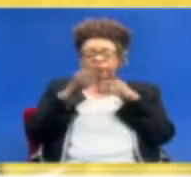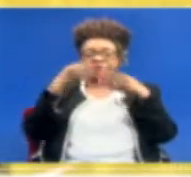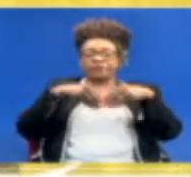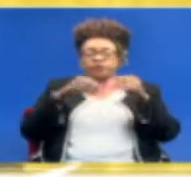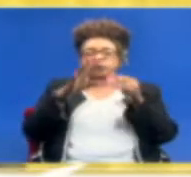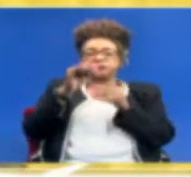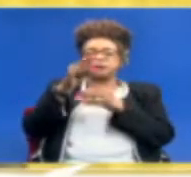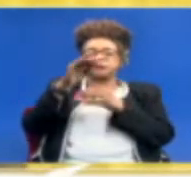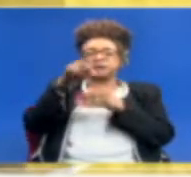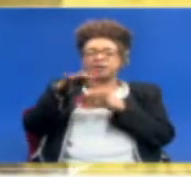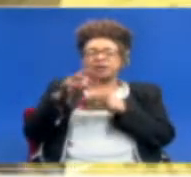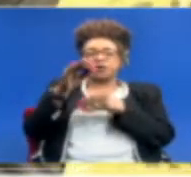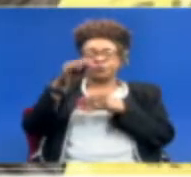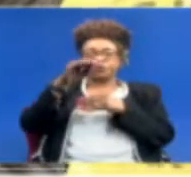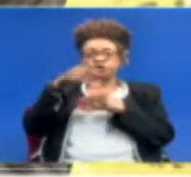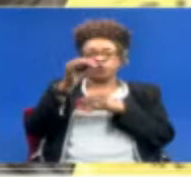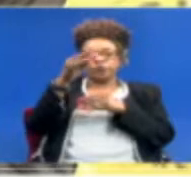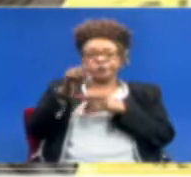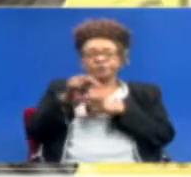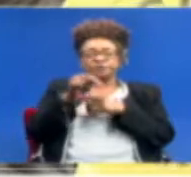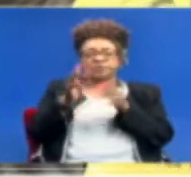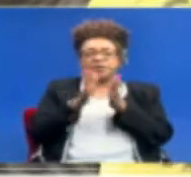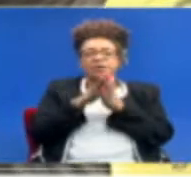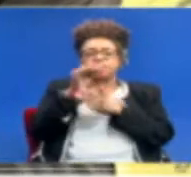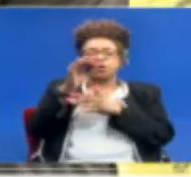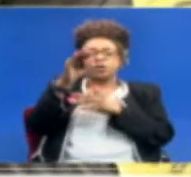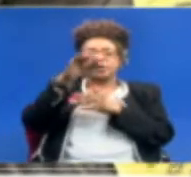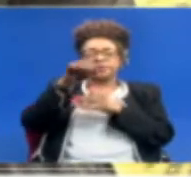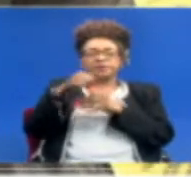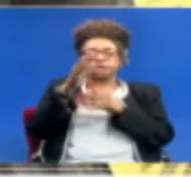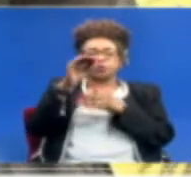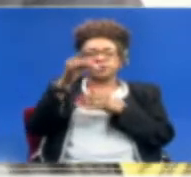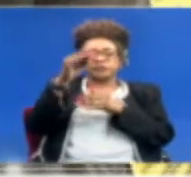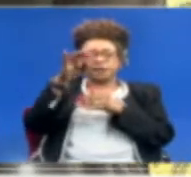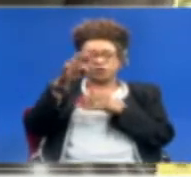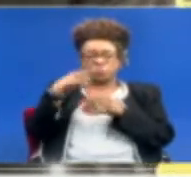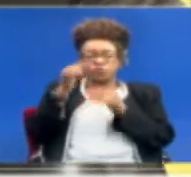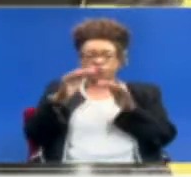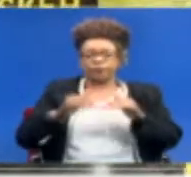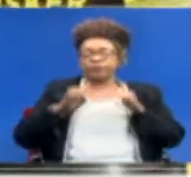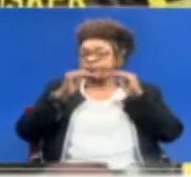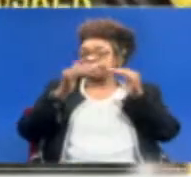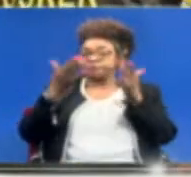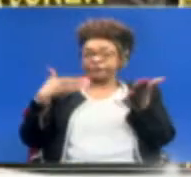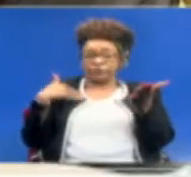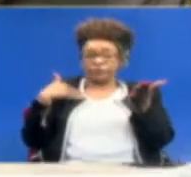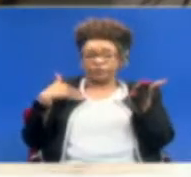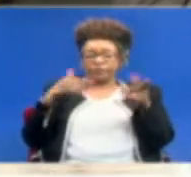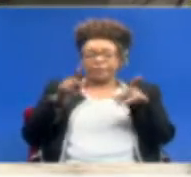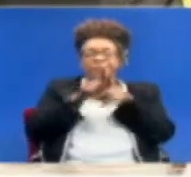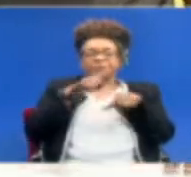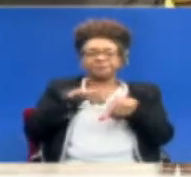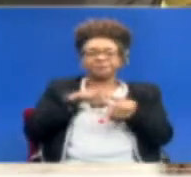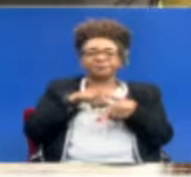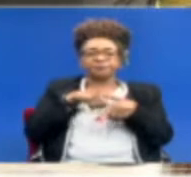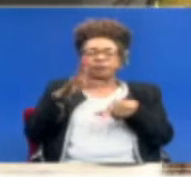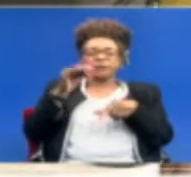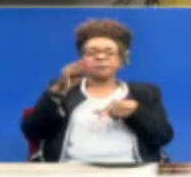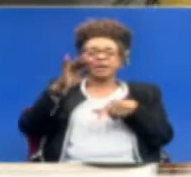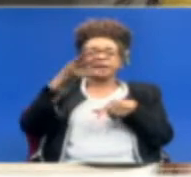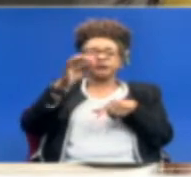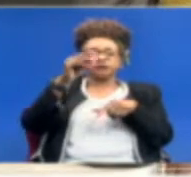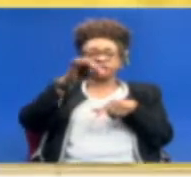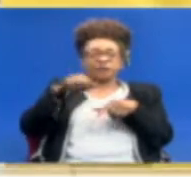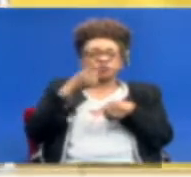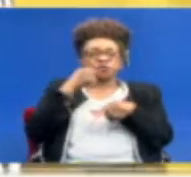Eric Zakayo, John Njuguna na Collins Kante Otieno waliokwisha kupandishwa awali. Wakati huo huo, beki Charles Momanya ambaye